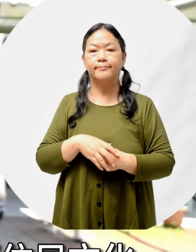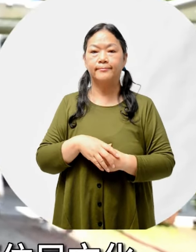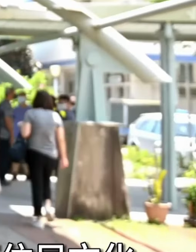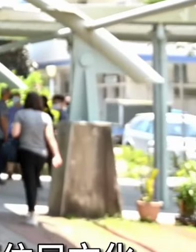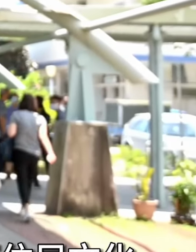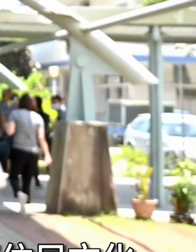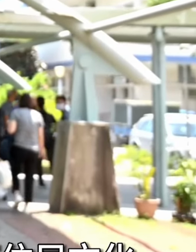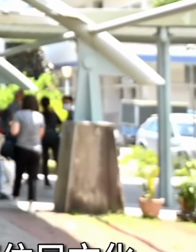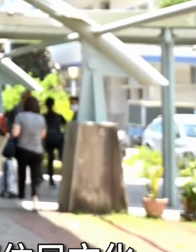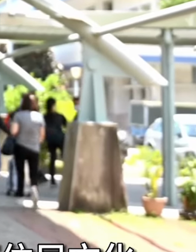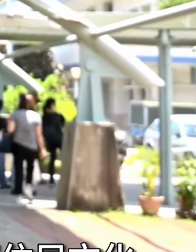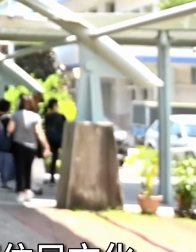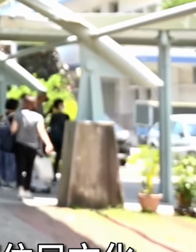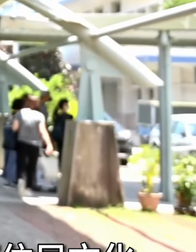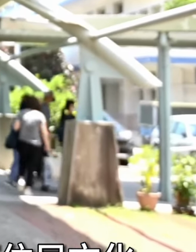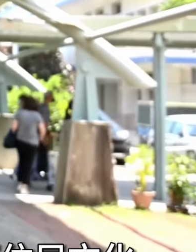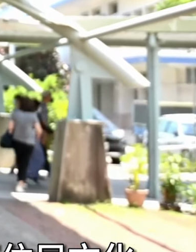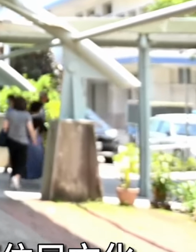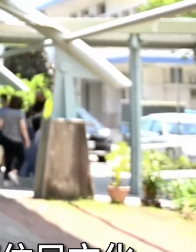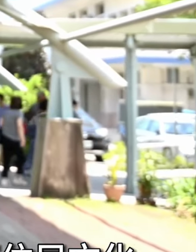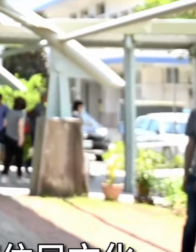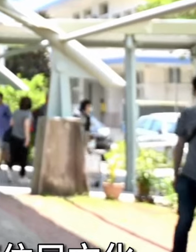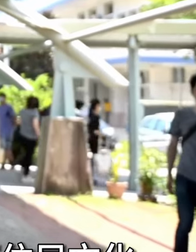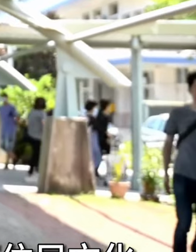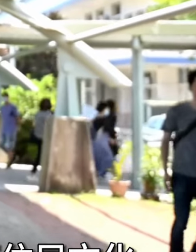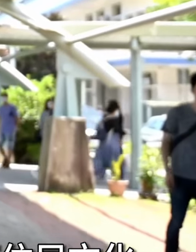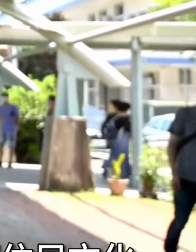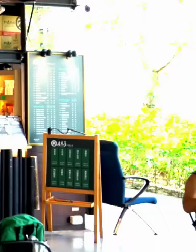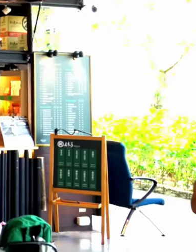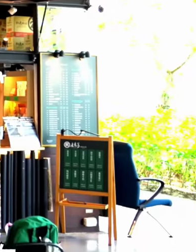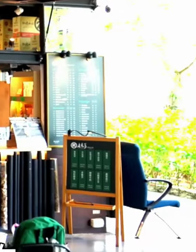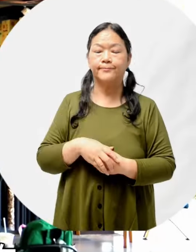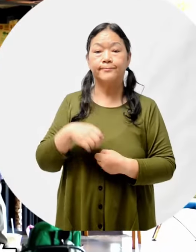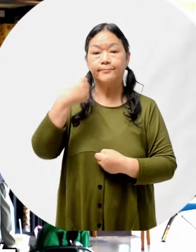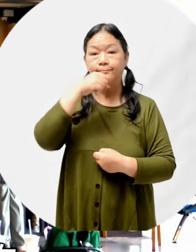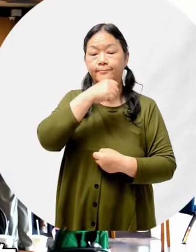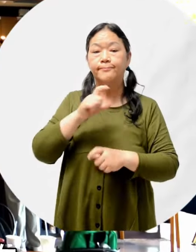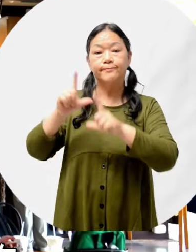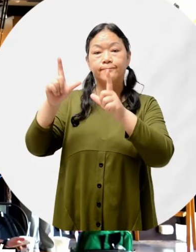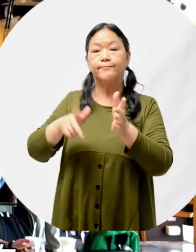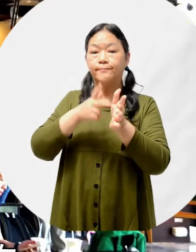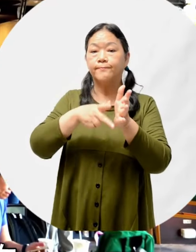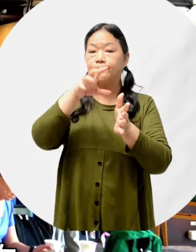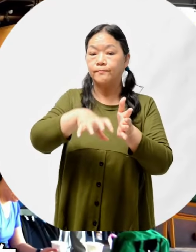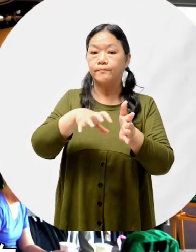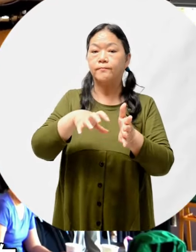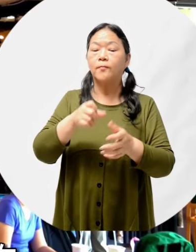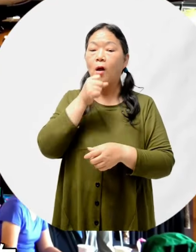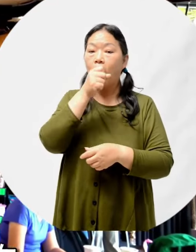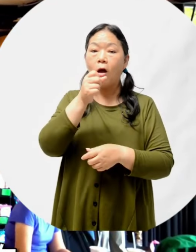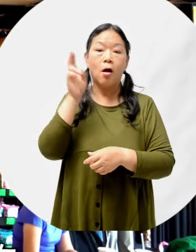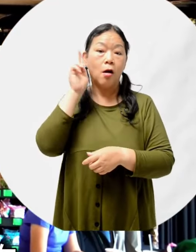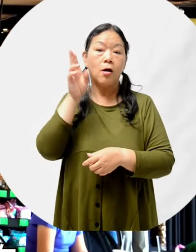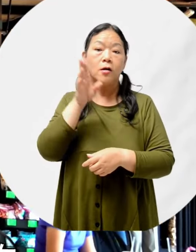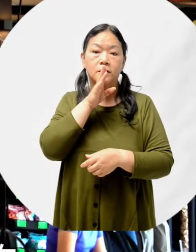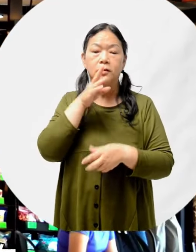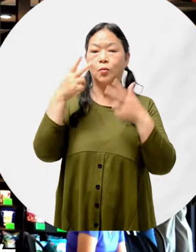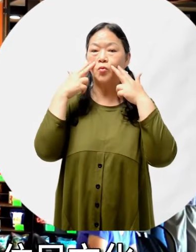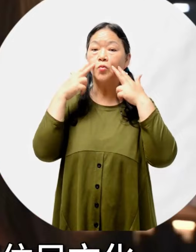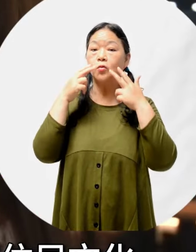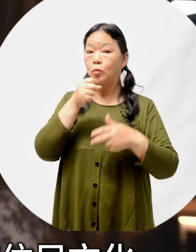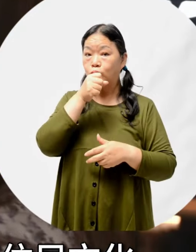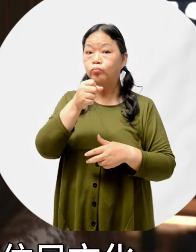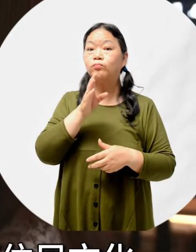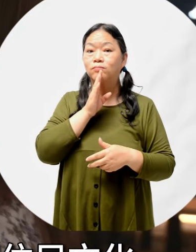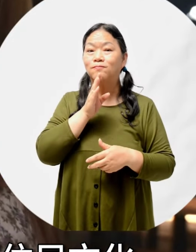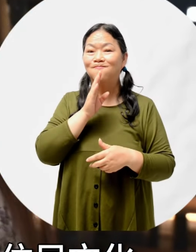台东火车站车站广播用原住民语播放讯息，车站内处处摆设着原住民的木雕创作，